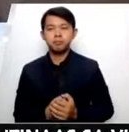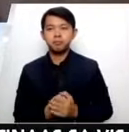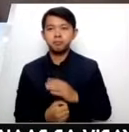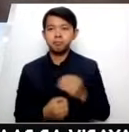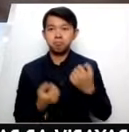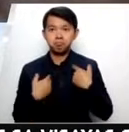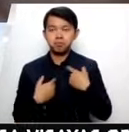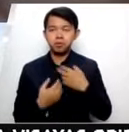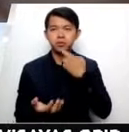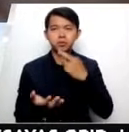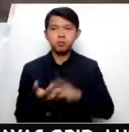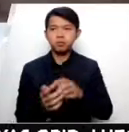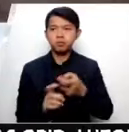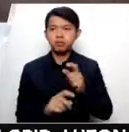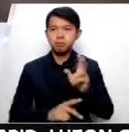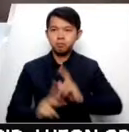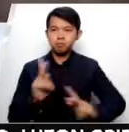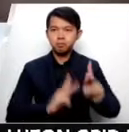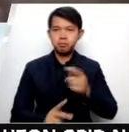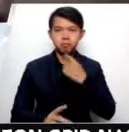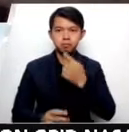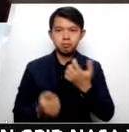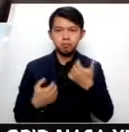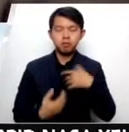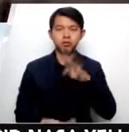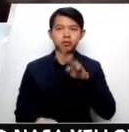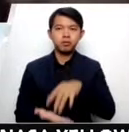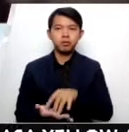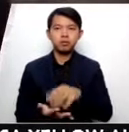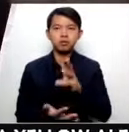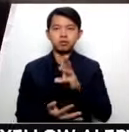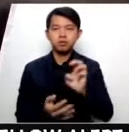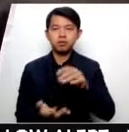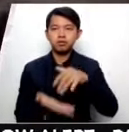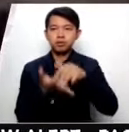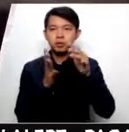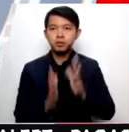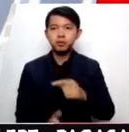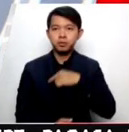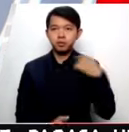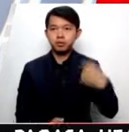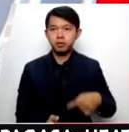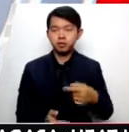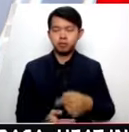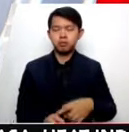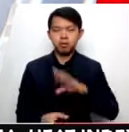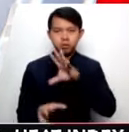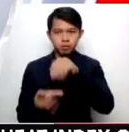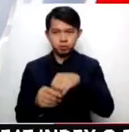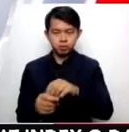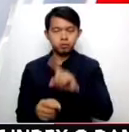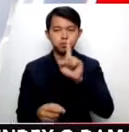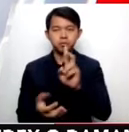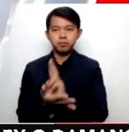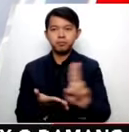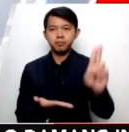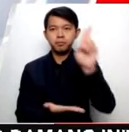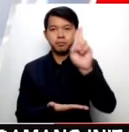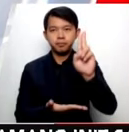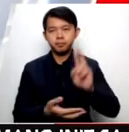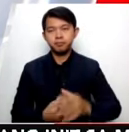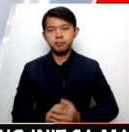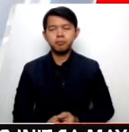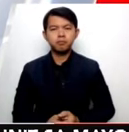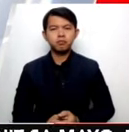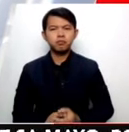constituents na may 4,600 Chinese na nag-aaral sa iisang Unibersidad It's very alarming Bakit All of a sudden yung